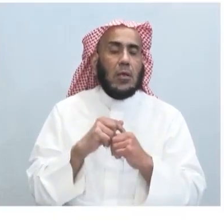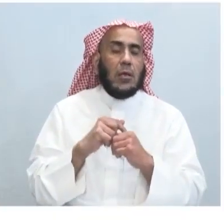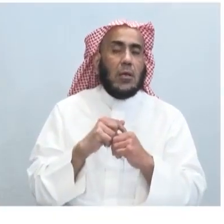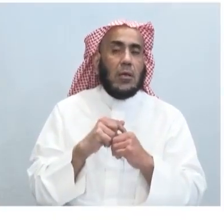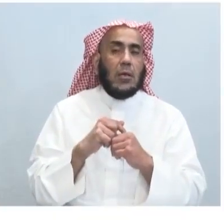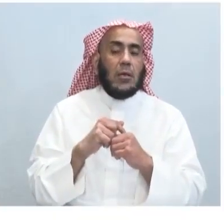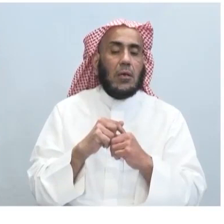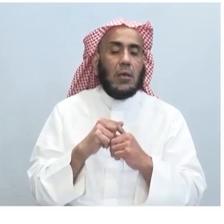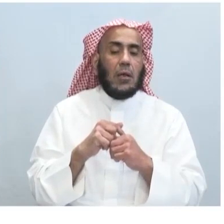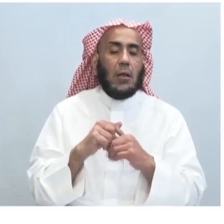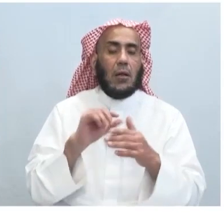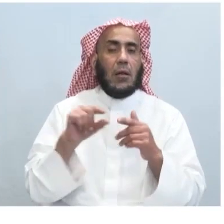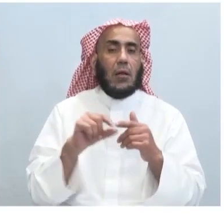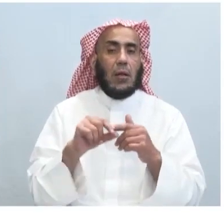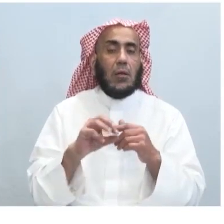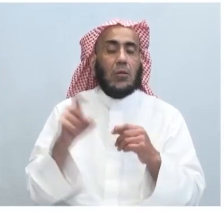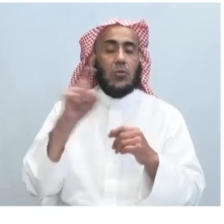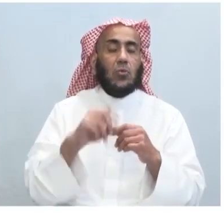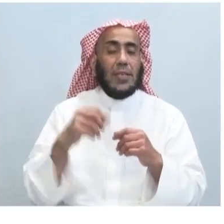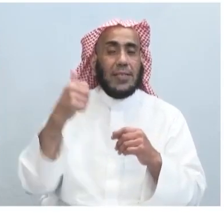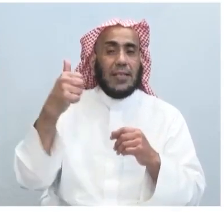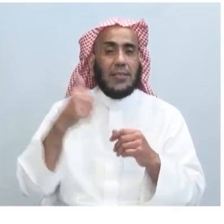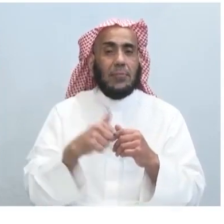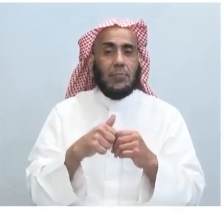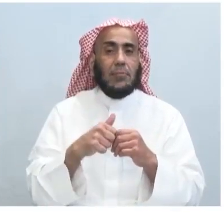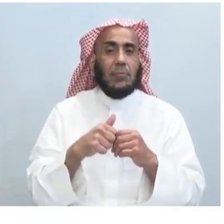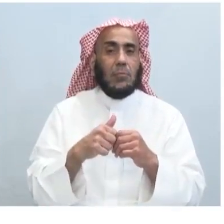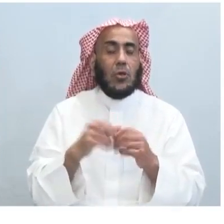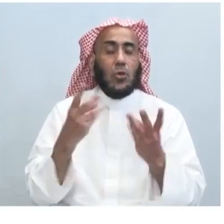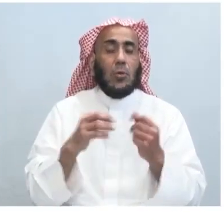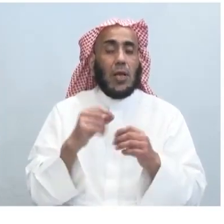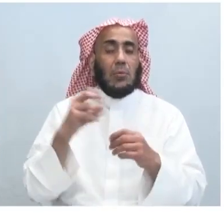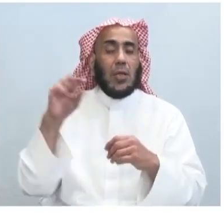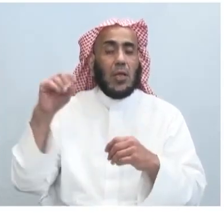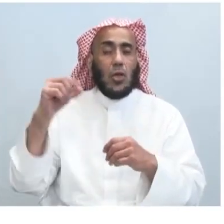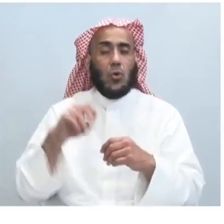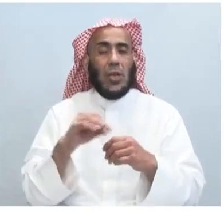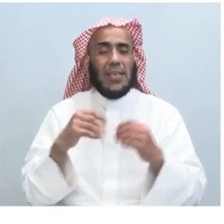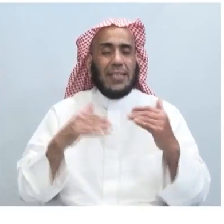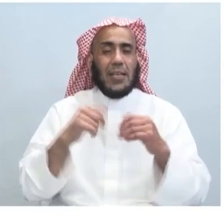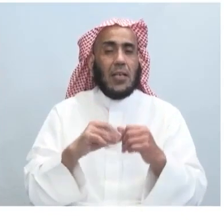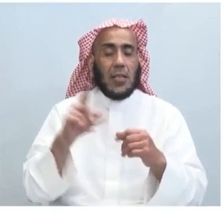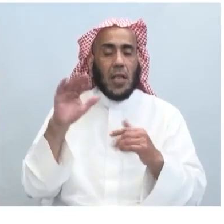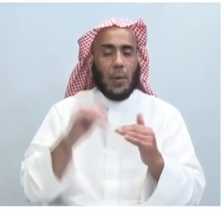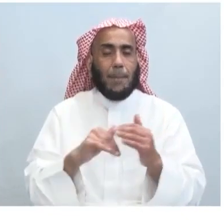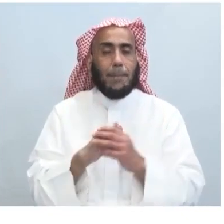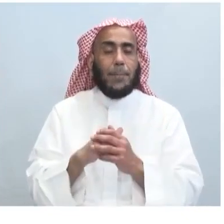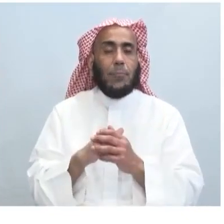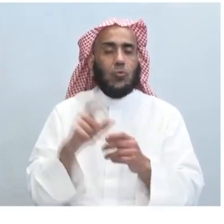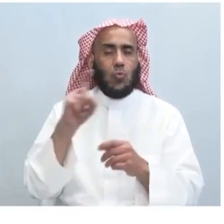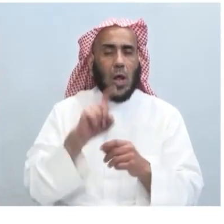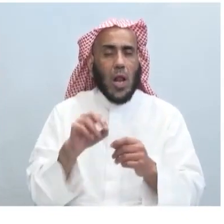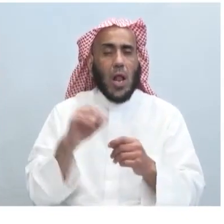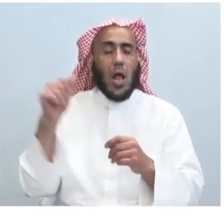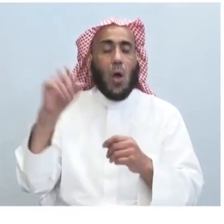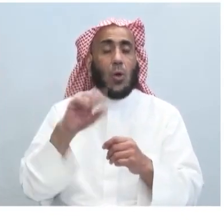ل فقره او السؤال السادس احسب قيمه الكي كيو للاتزان التالي اول